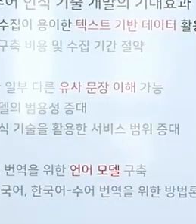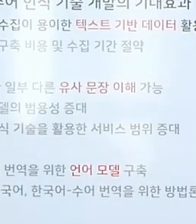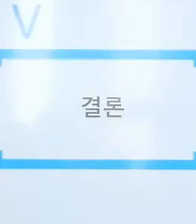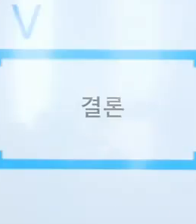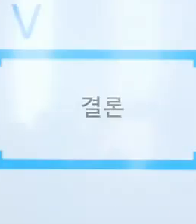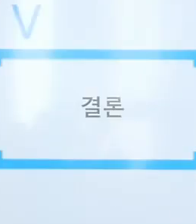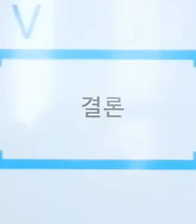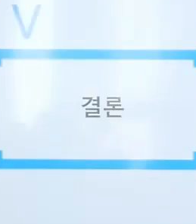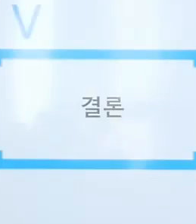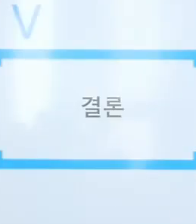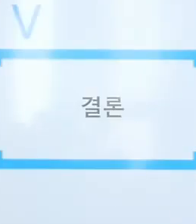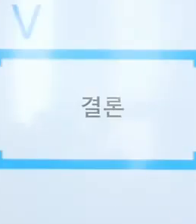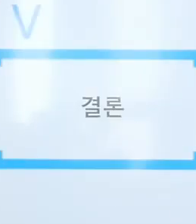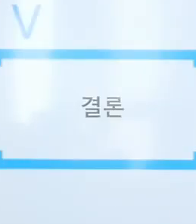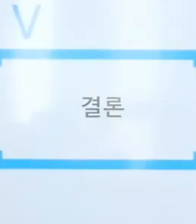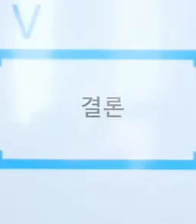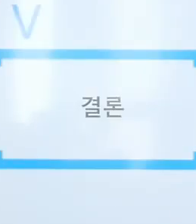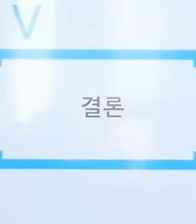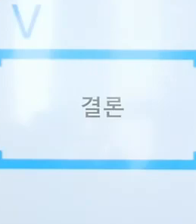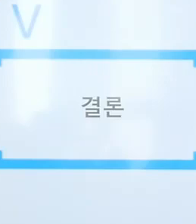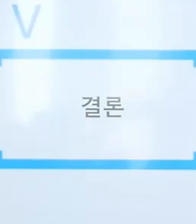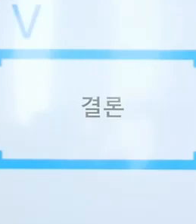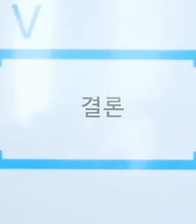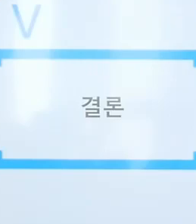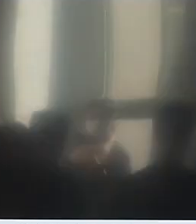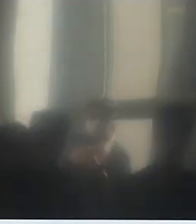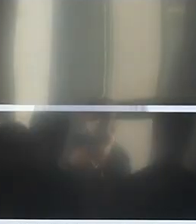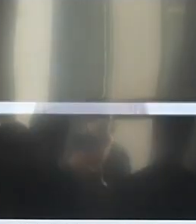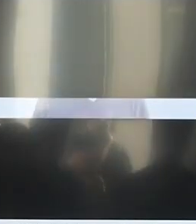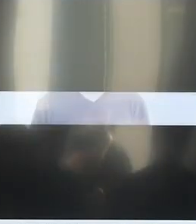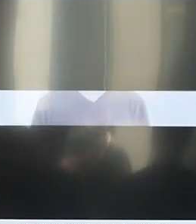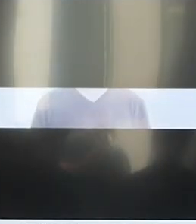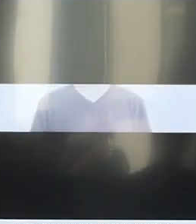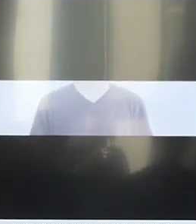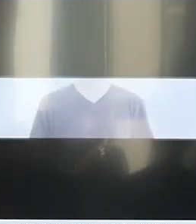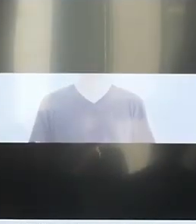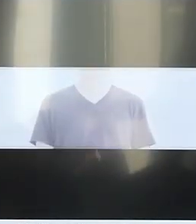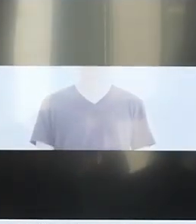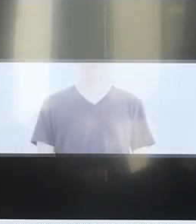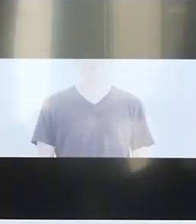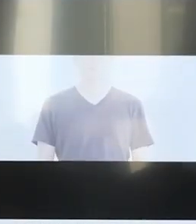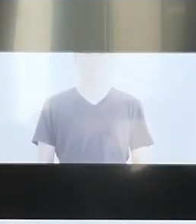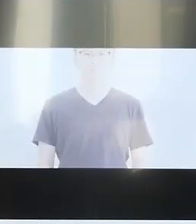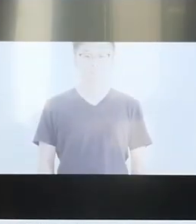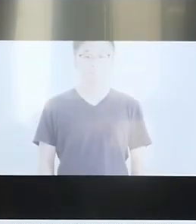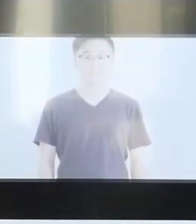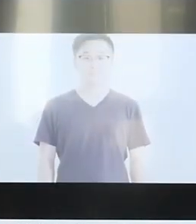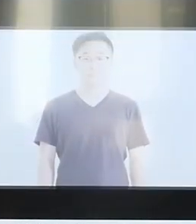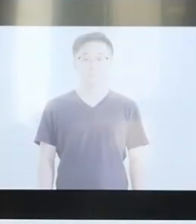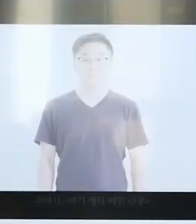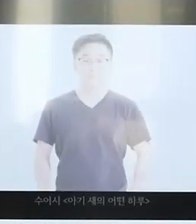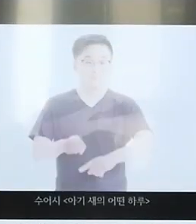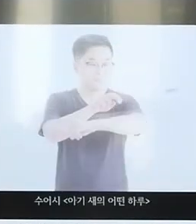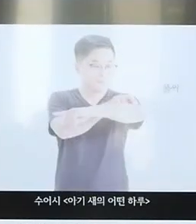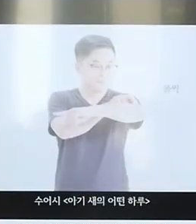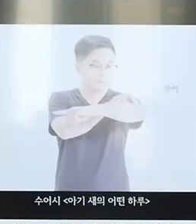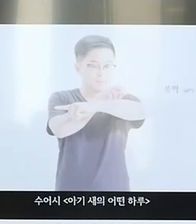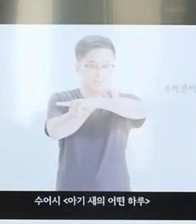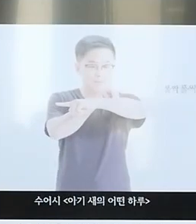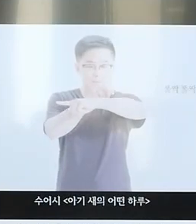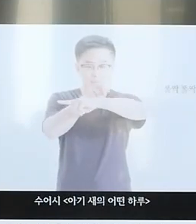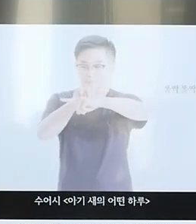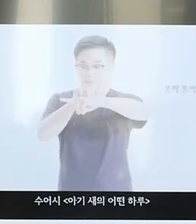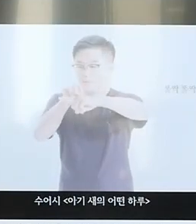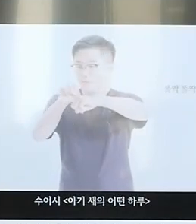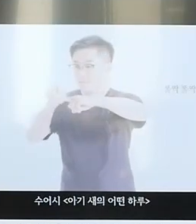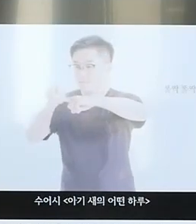있습니다. 네, 그래서 이제 결론입니다. 저희가 이제 개발하고 있는 기술들은 실제로 이제